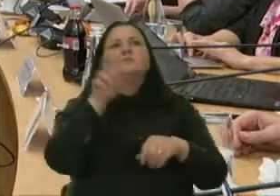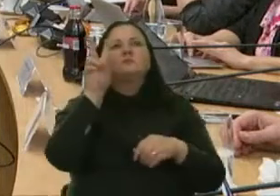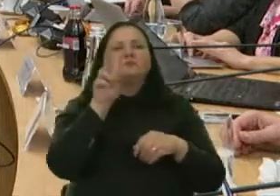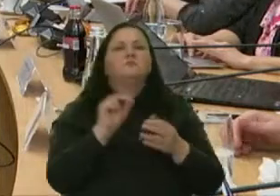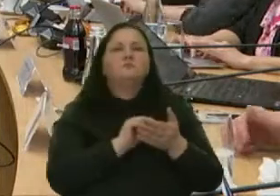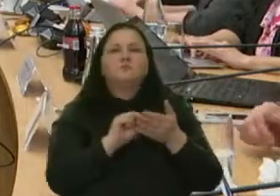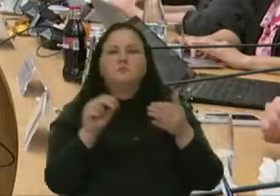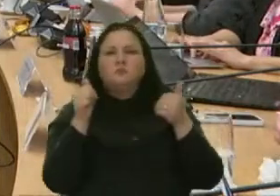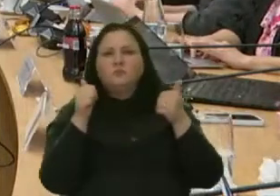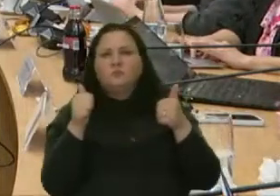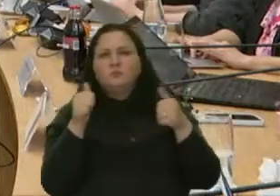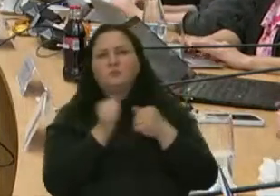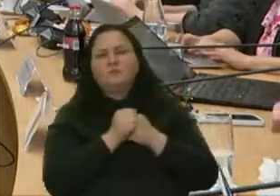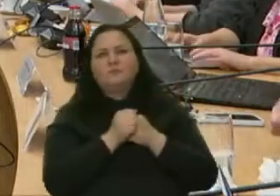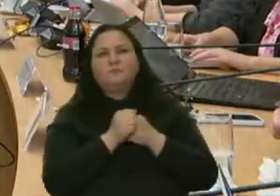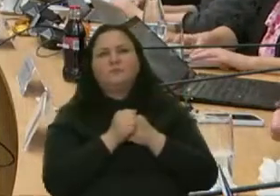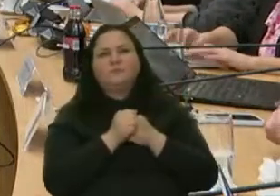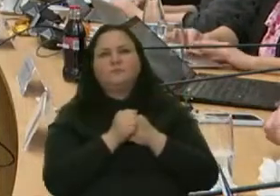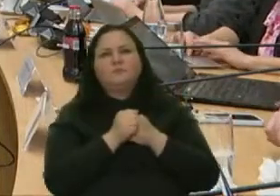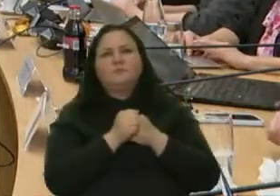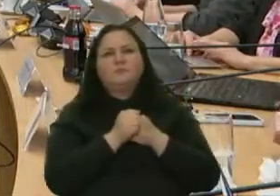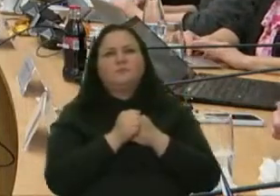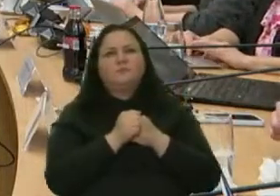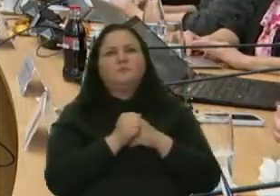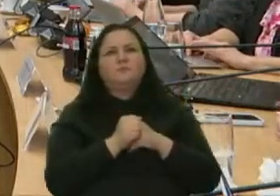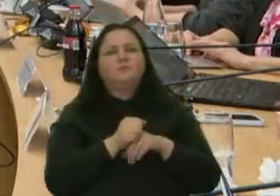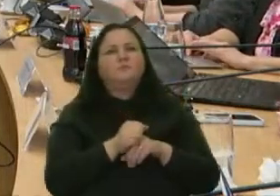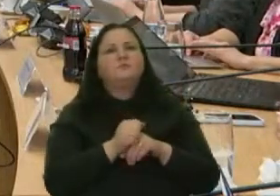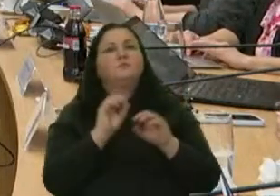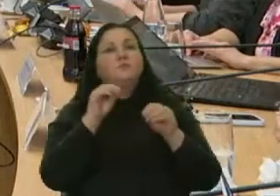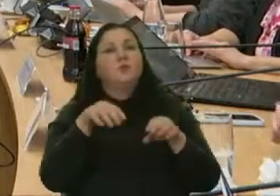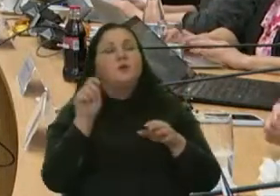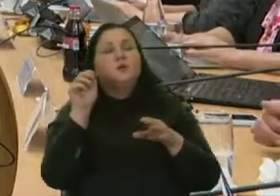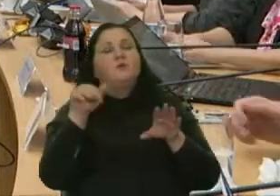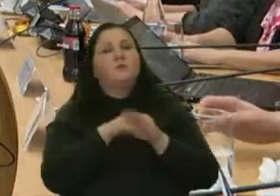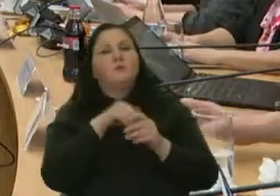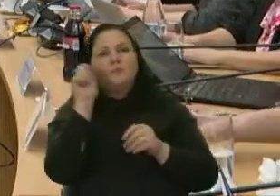Comisia juridică aviz favorabil supun la vot proiectul numărul